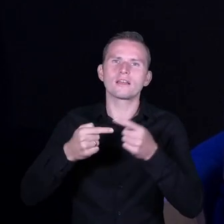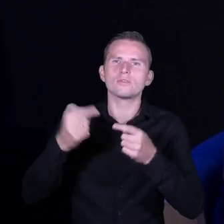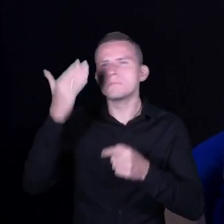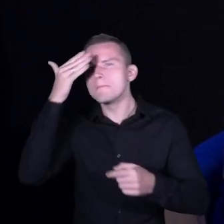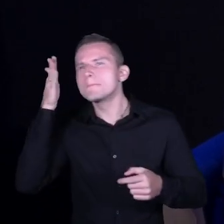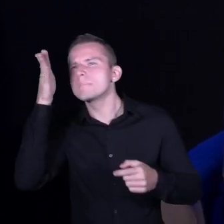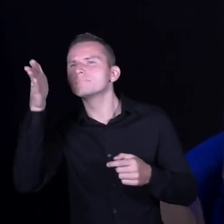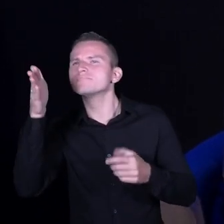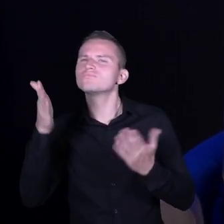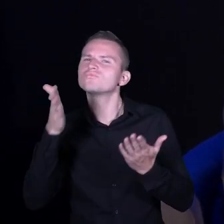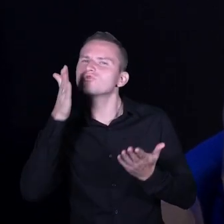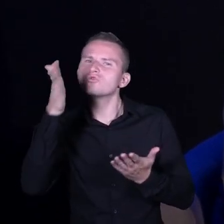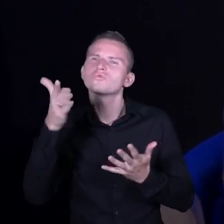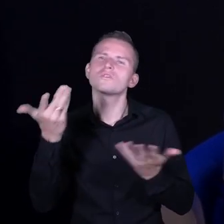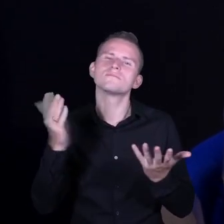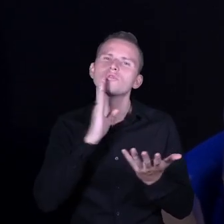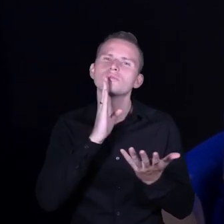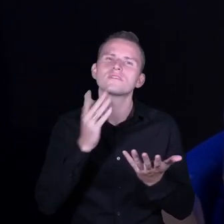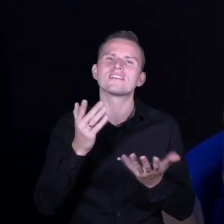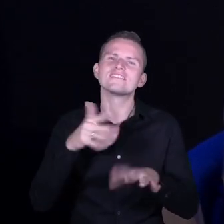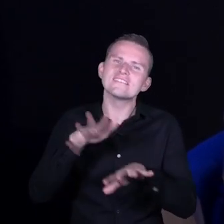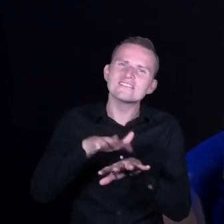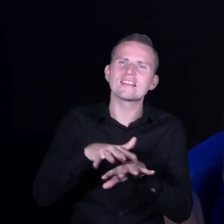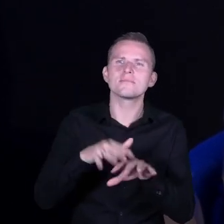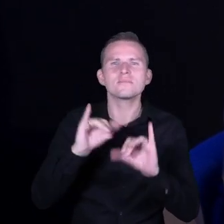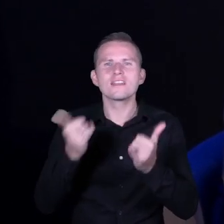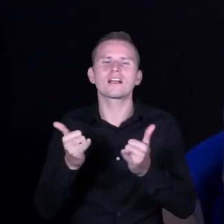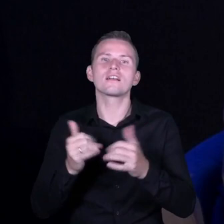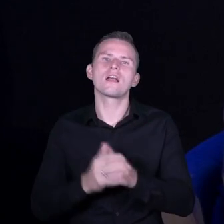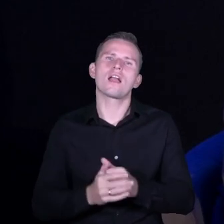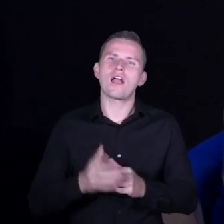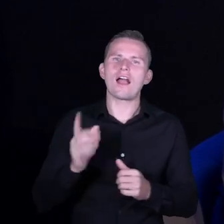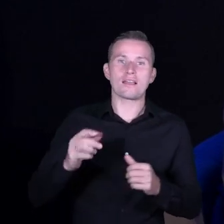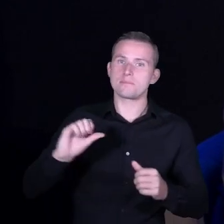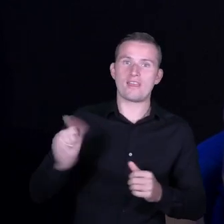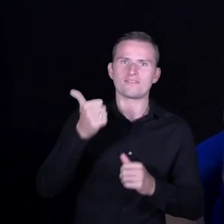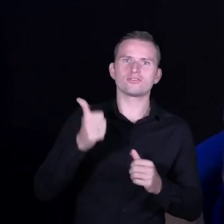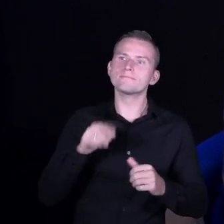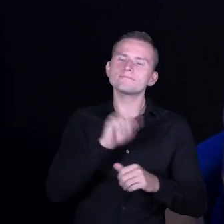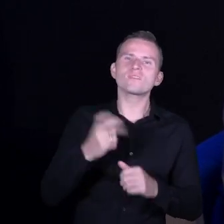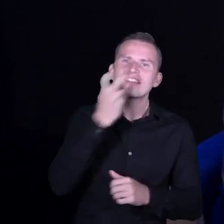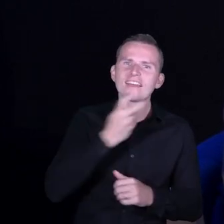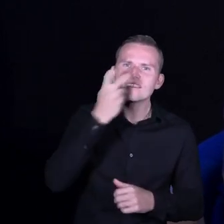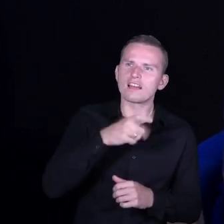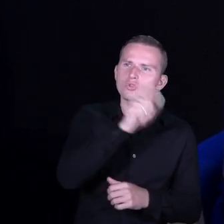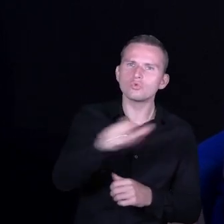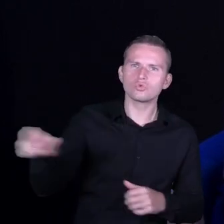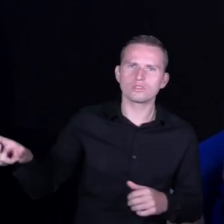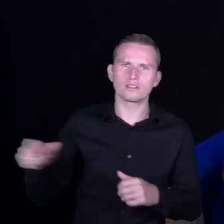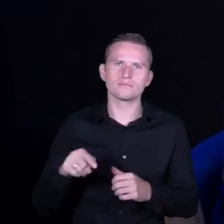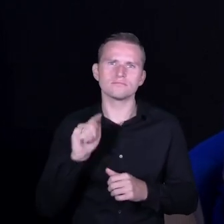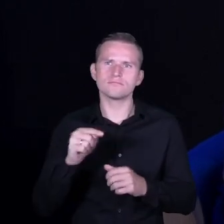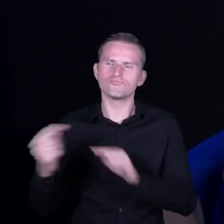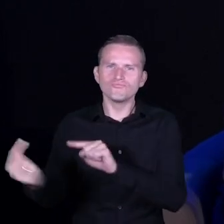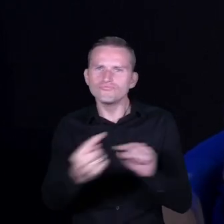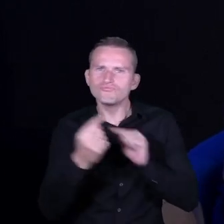tym, żebyśmy usłyszeli przedstawicieli właśnie różnych instytucji, interesariuszy tego systemu i żebyśmy zderzyli swoje myśli